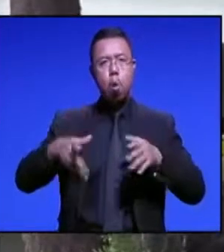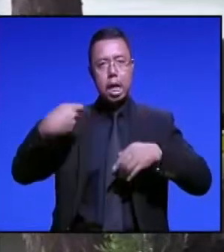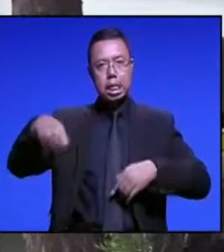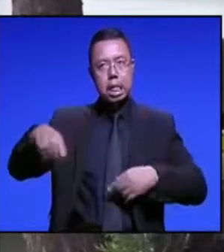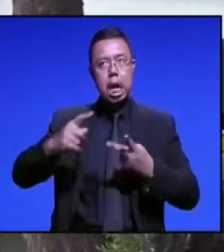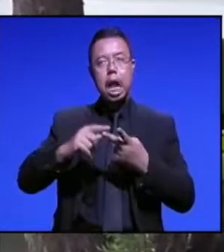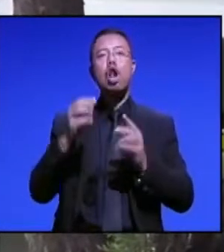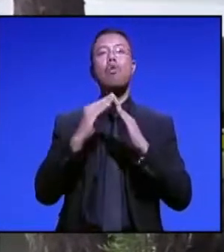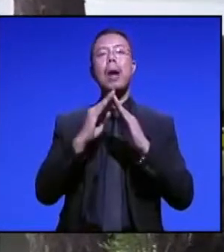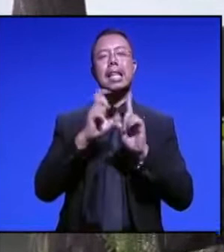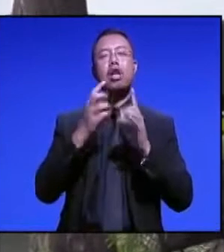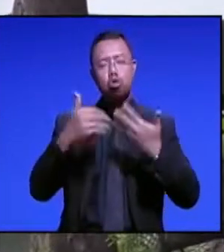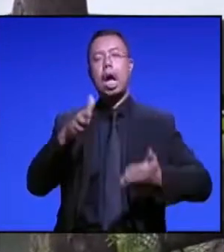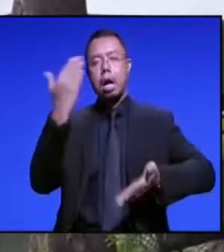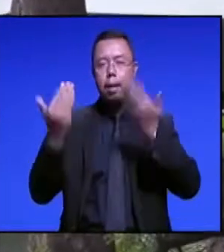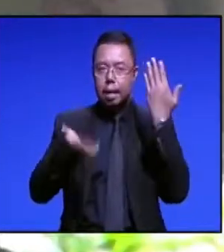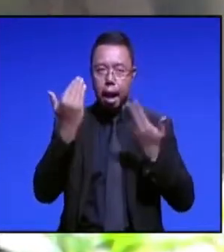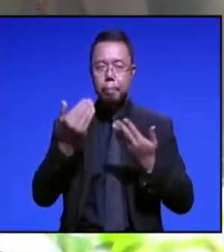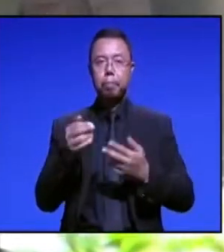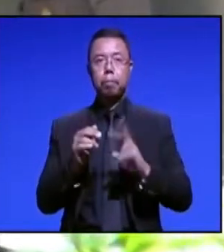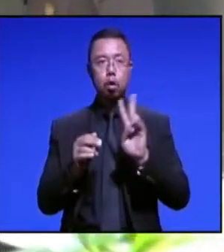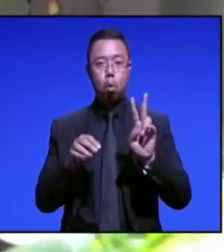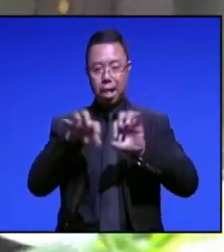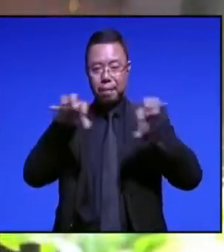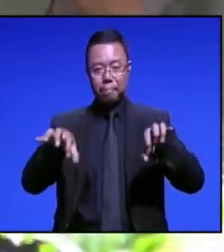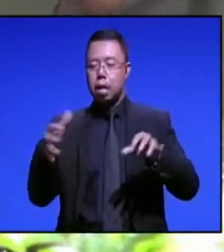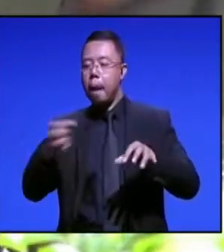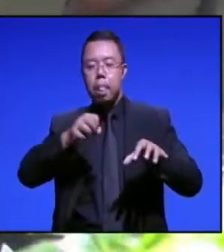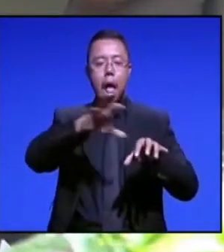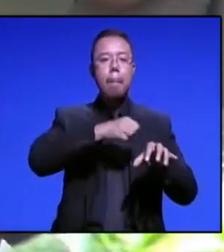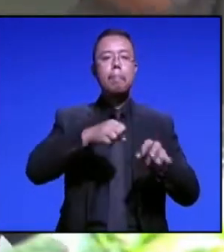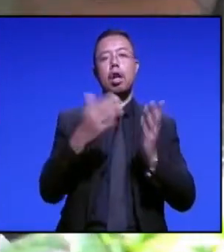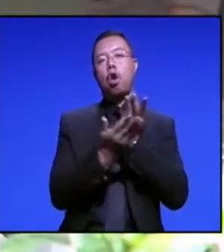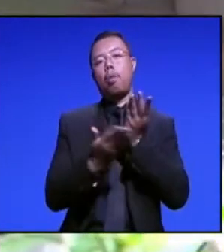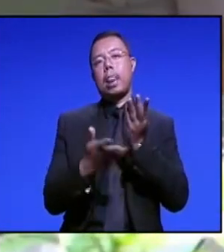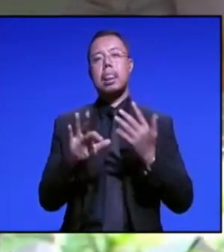dinas Wahyu Setiawan. Dari penggeledahan ini, KPK menyita sejumlah dokumen, namun